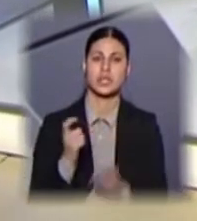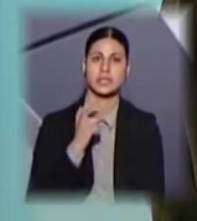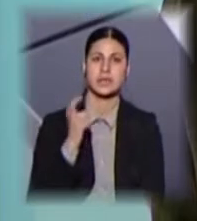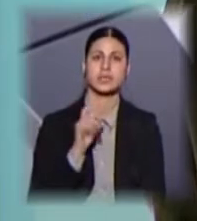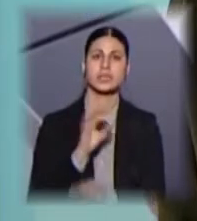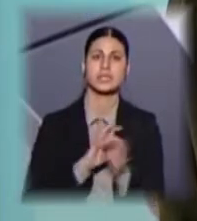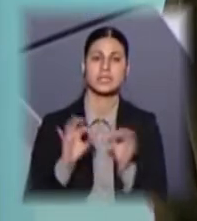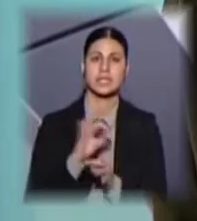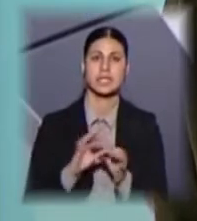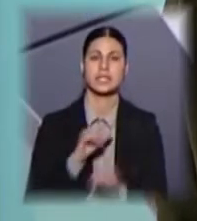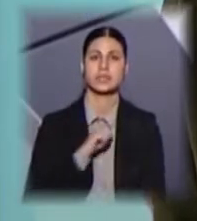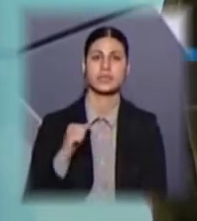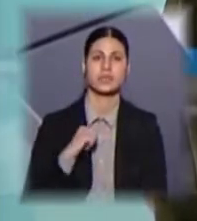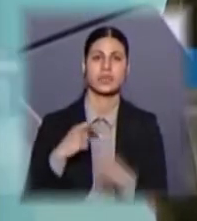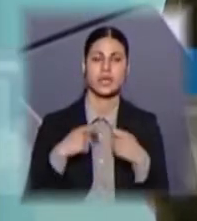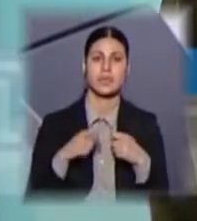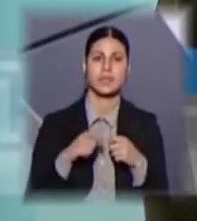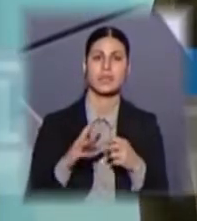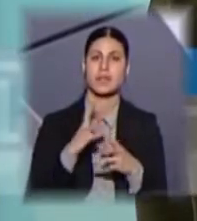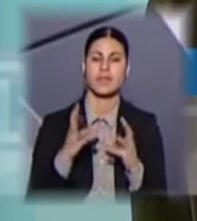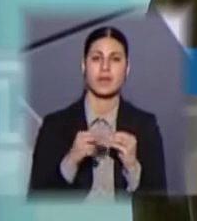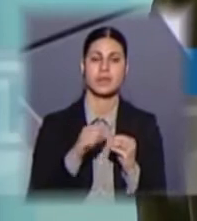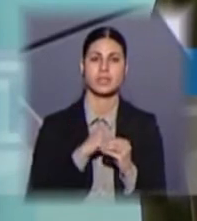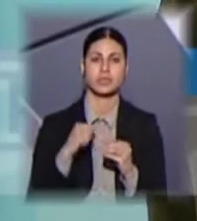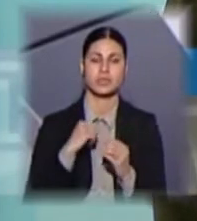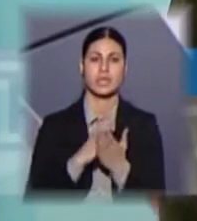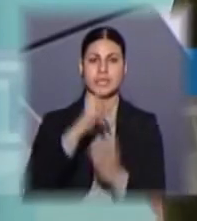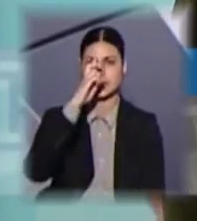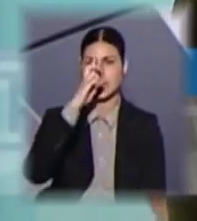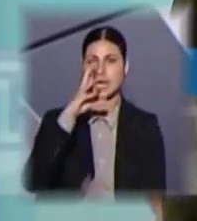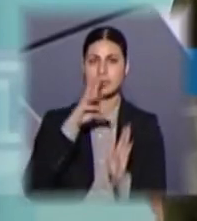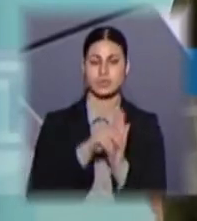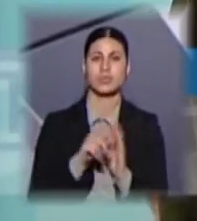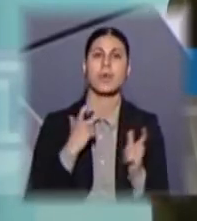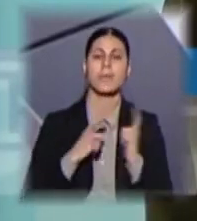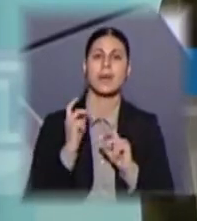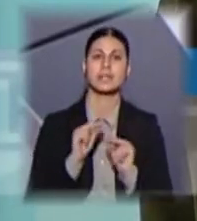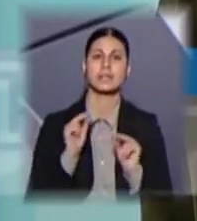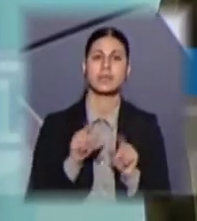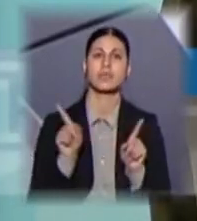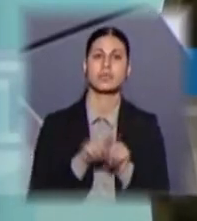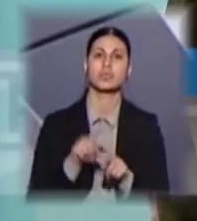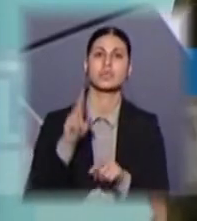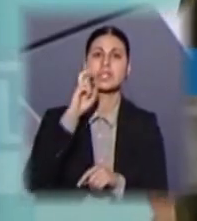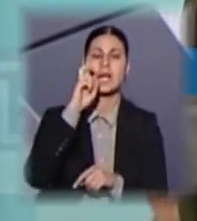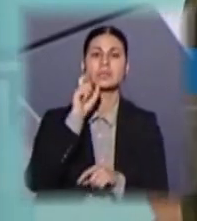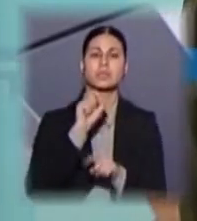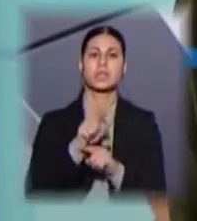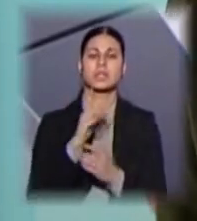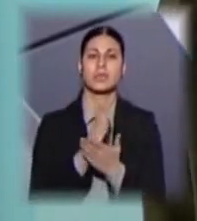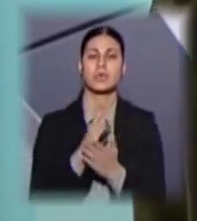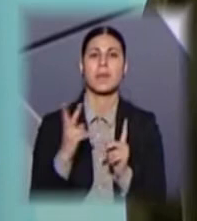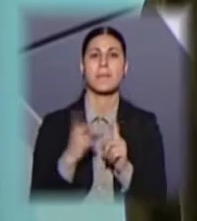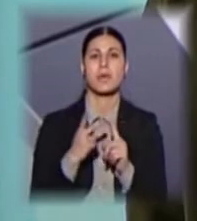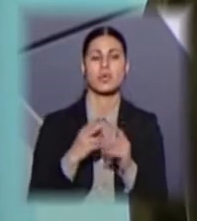დიზაინერი, დამკაბატონებელი, გამავრცელებელი, გამყიდველი, გამომყენებელიც კი. ანუ მასშტაბებელიც სახელმწიფოს დაქირავებული. ეს არის ერთი უკიდურესობა. არის